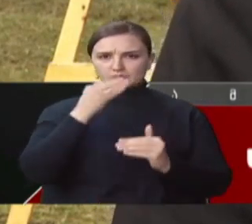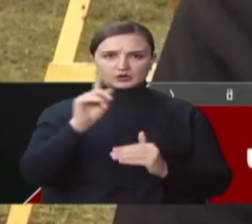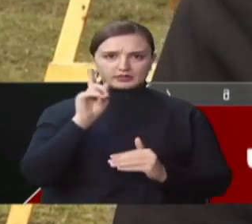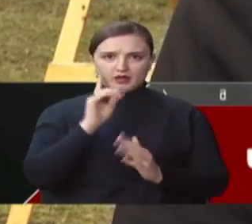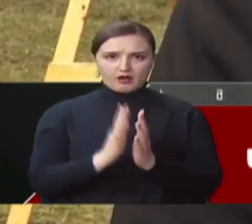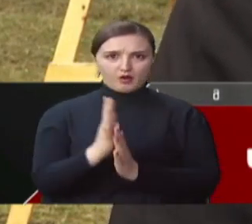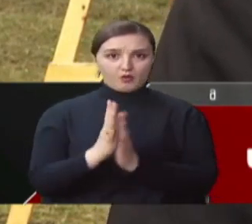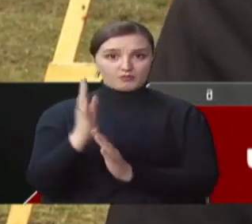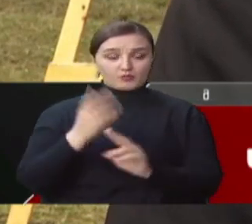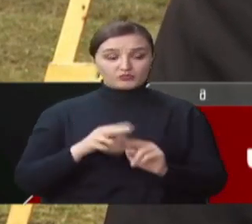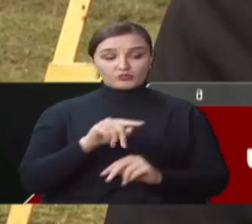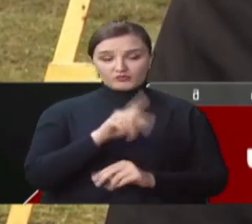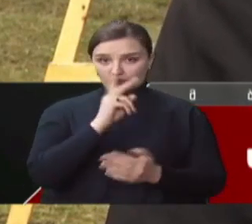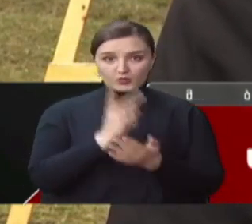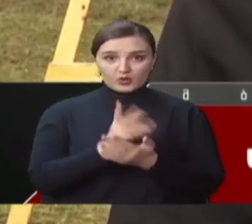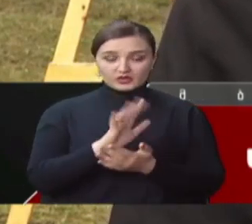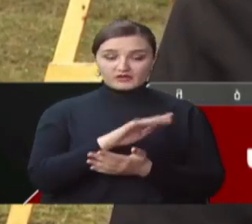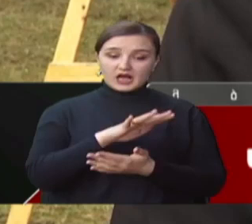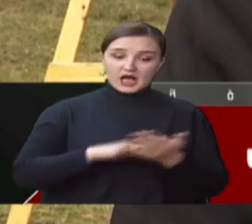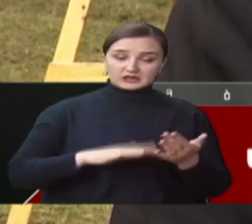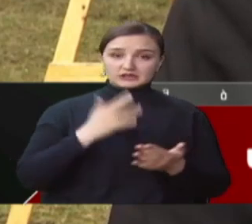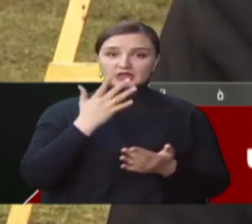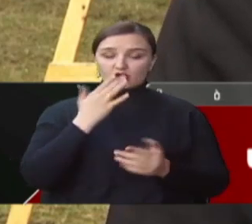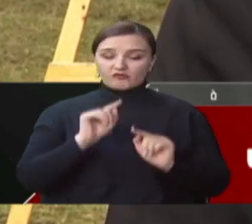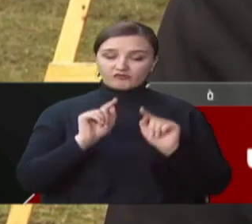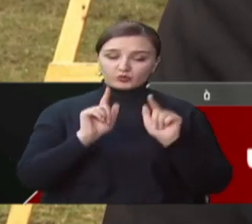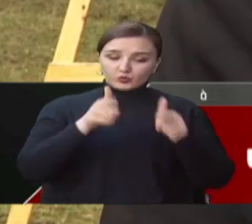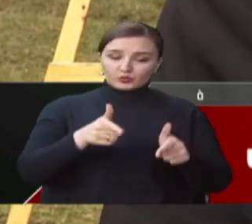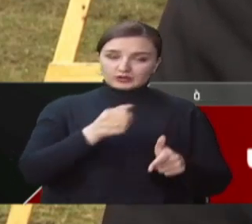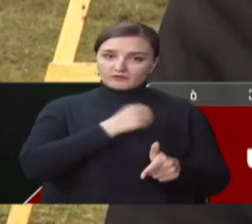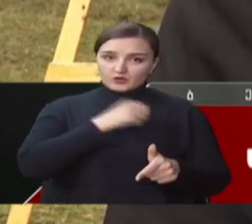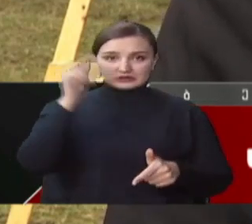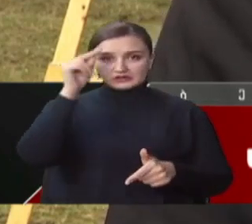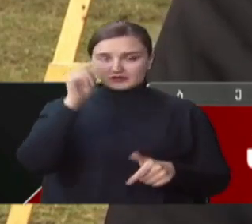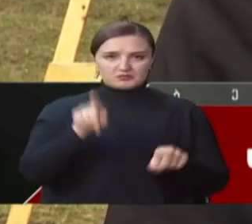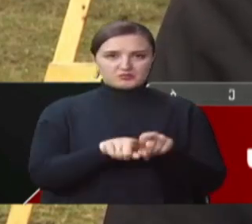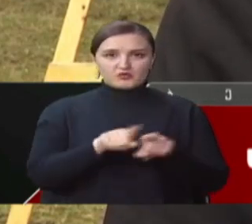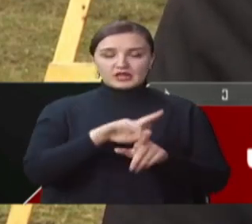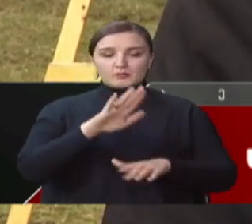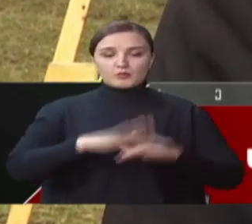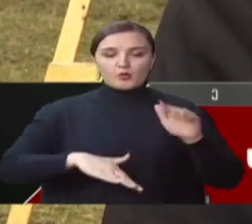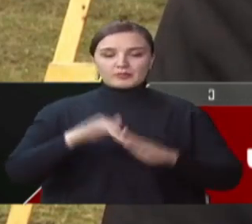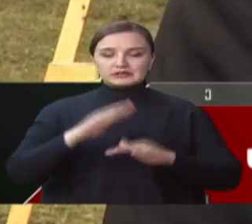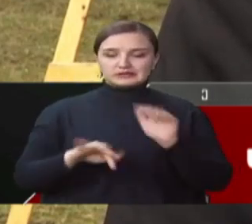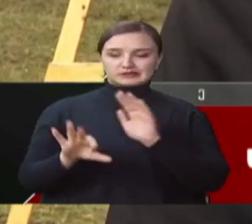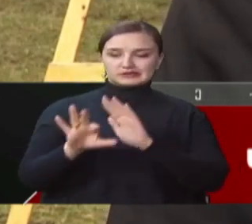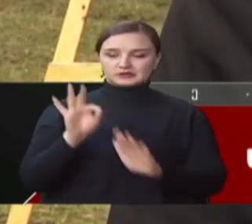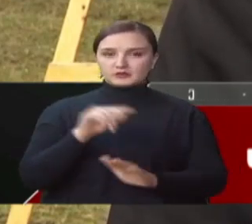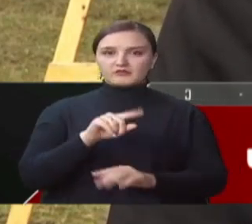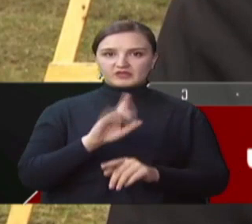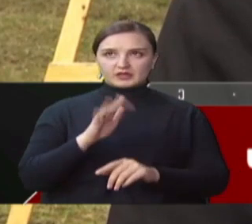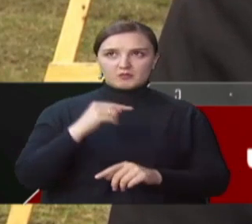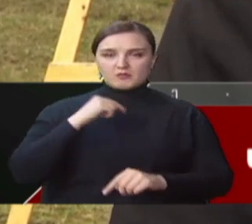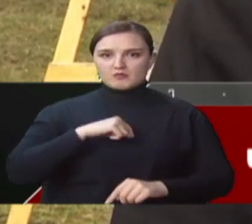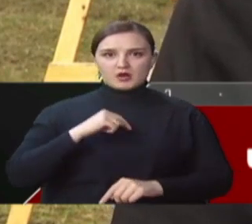და მიუხედავად იმისა, ისინი გააგრძელებენ თუ არა ეროვნული თავდაცვის აკადემიაში სწავლას, ნებისმიერი პროფესიის არჩევისას ისინი იქნებიან